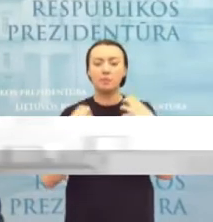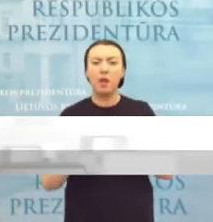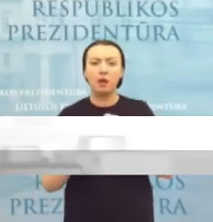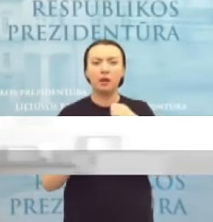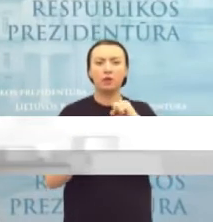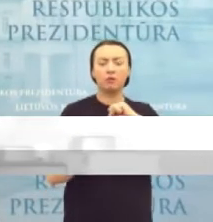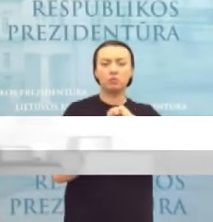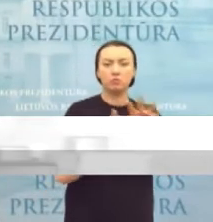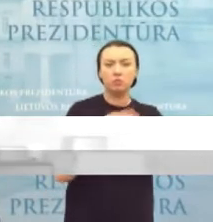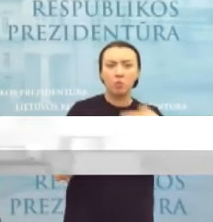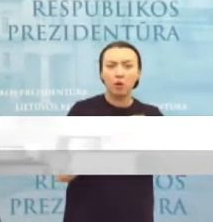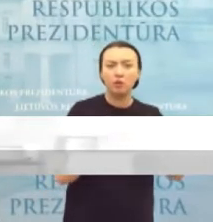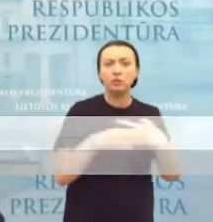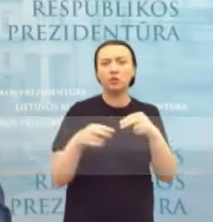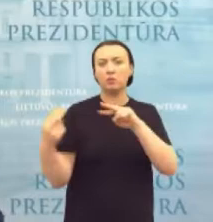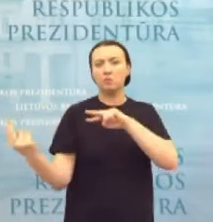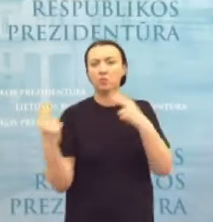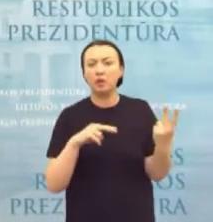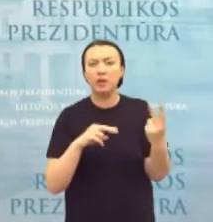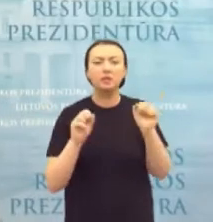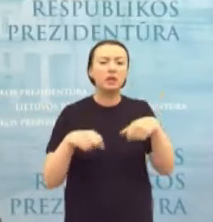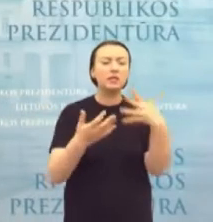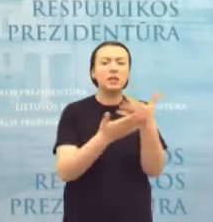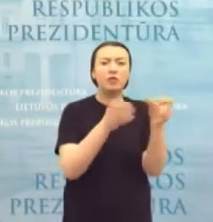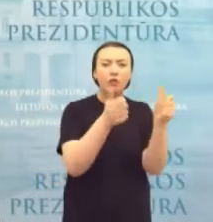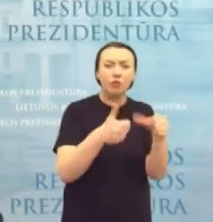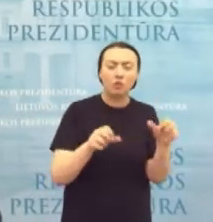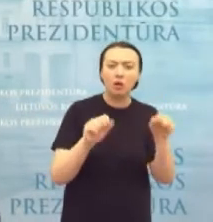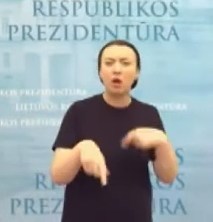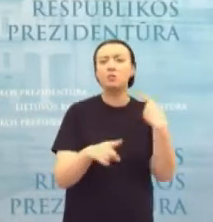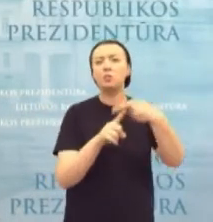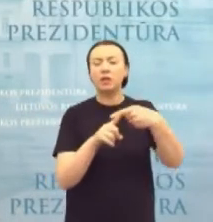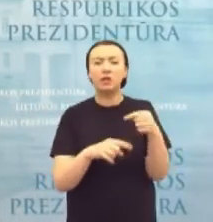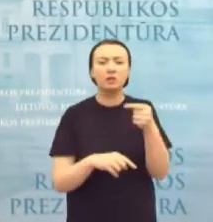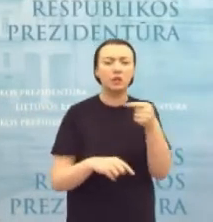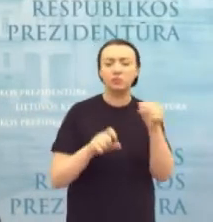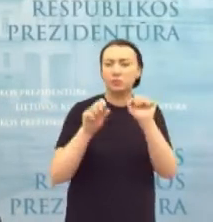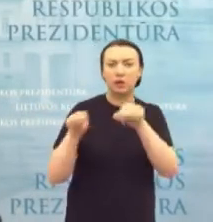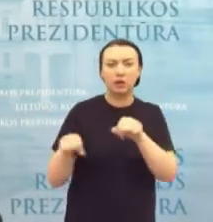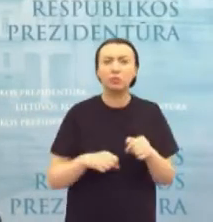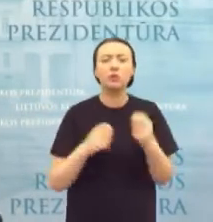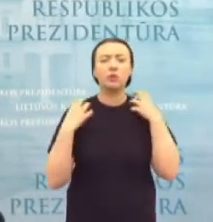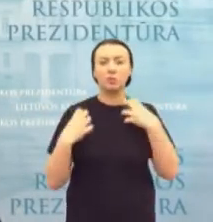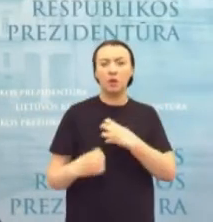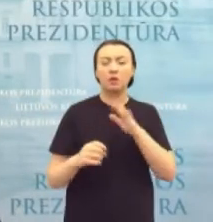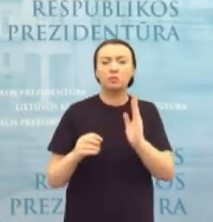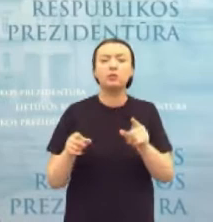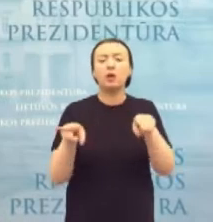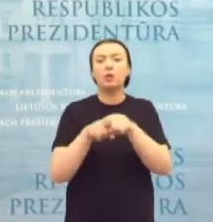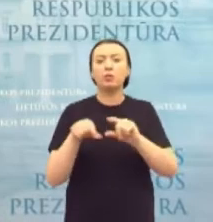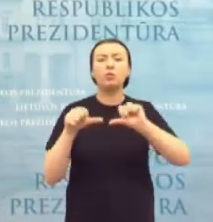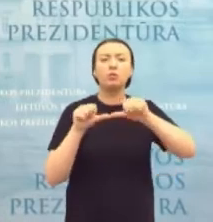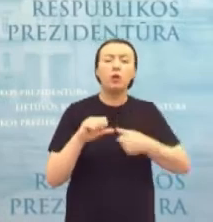ta molio motiejų, lipdys, kažkas kažką pridės, kažkas kažką atims, ir meras bus